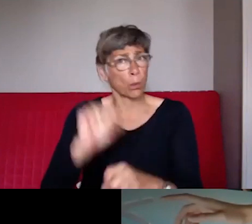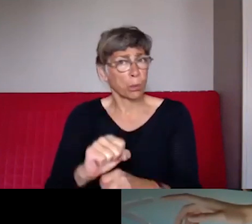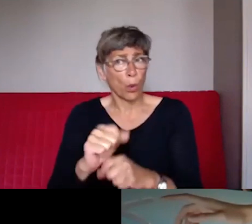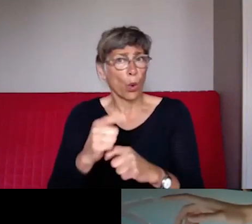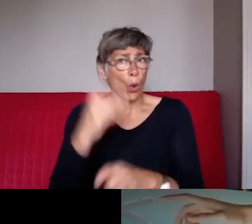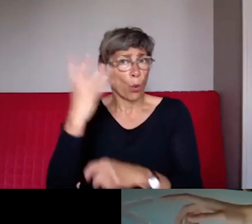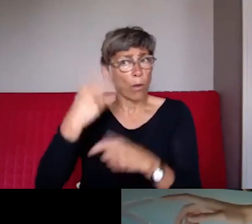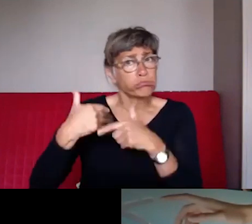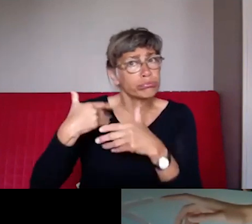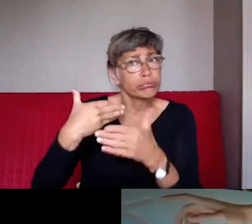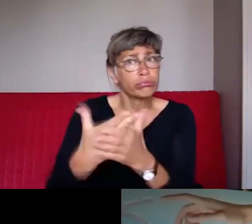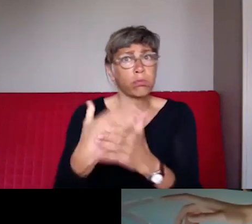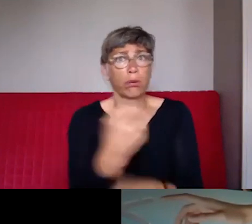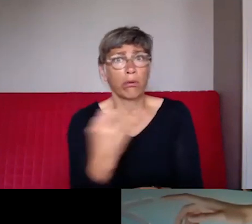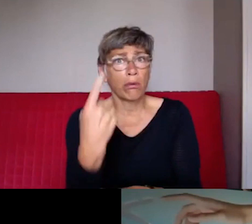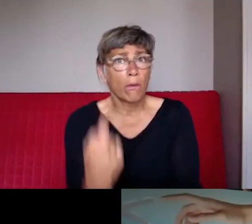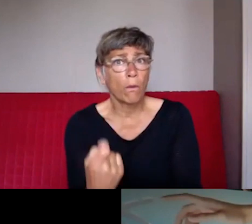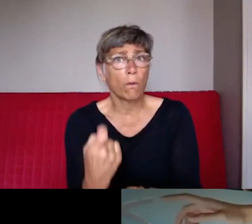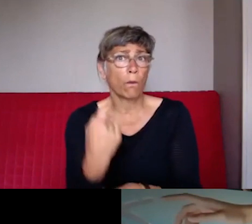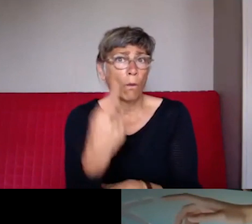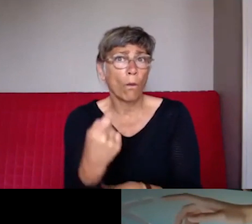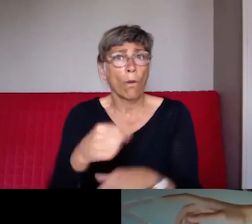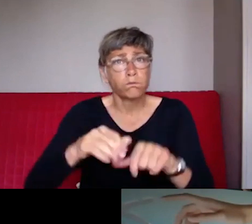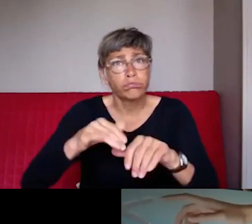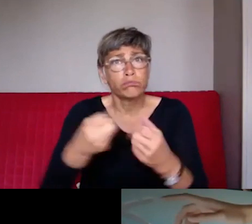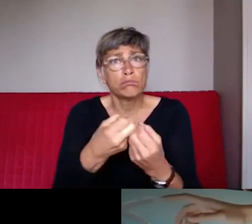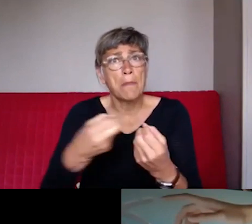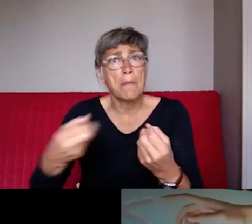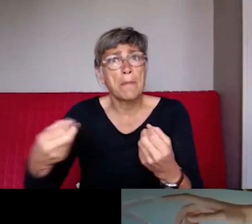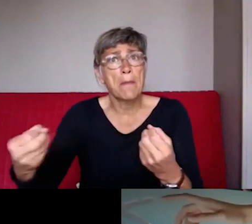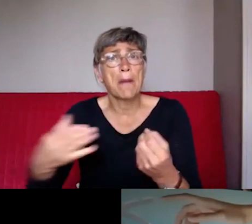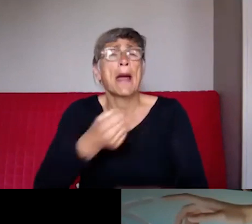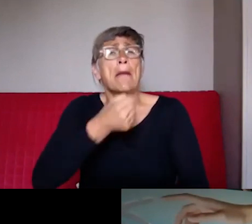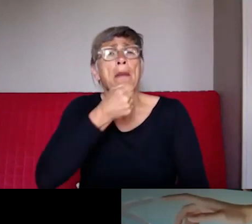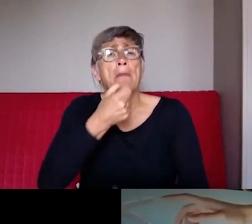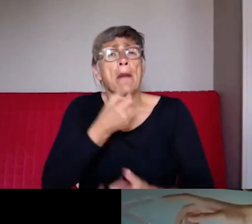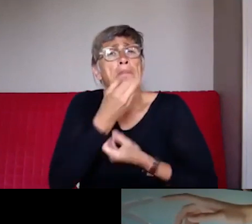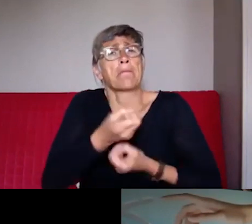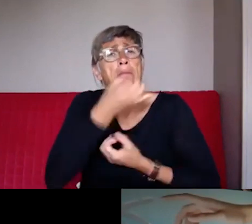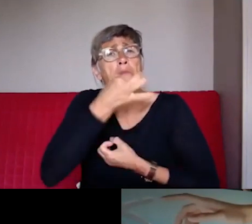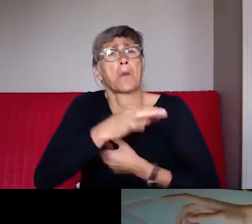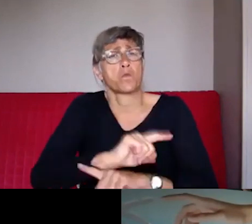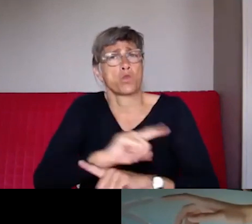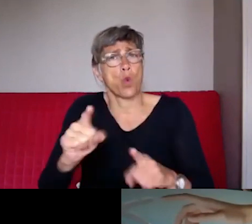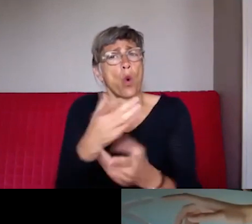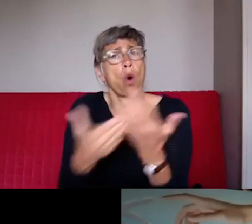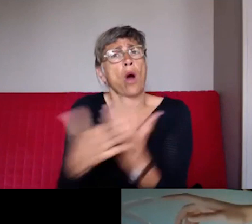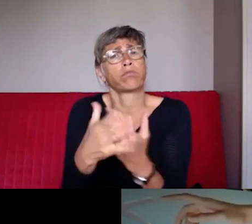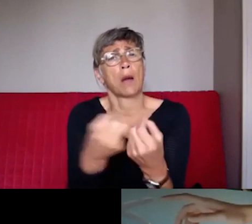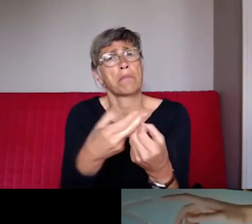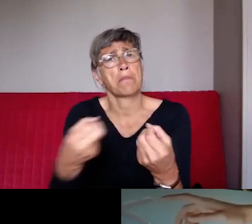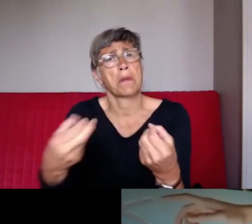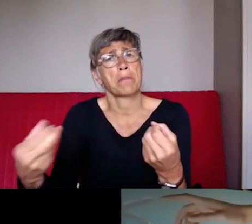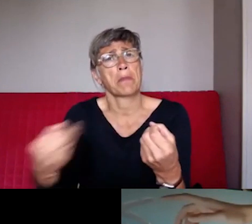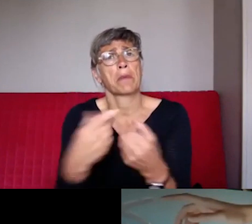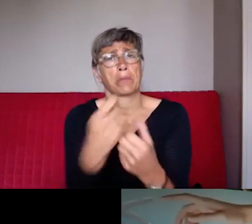webinaire par « Converser ». Vous n'aurez pas le micro à disposition, mais nous tenterons de répondre à vos